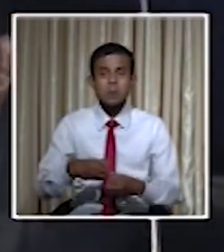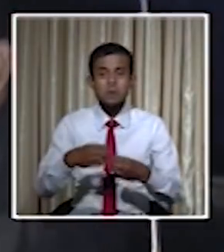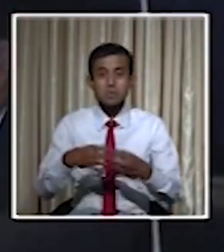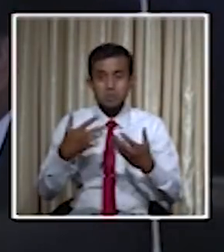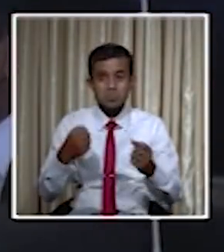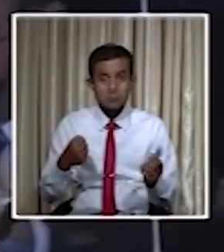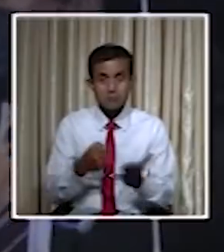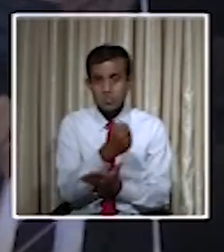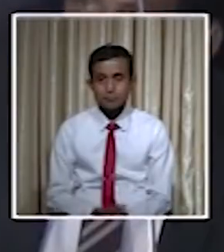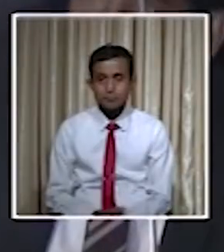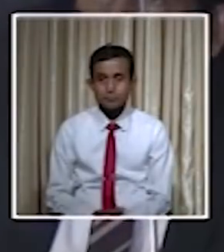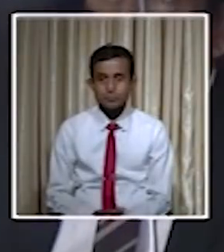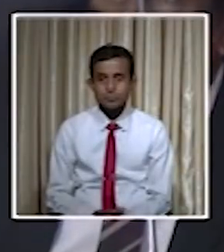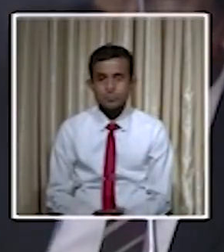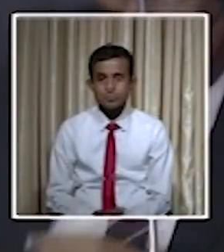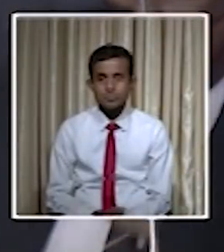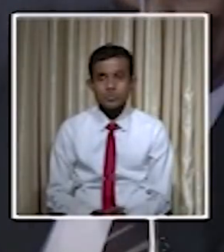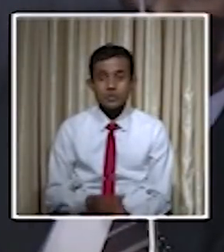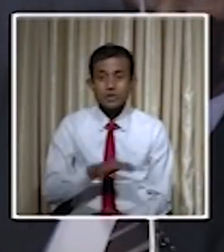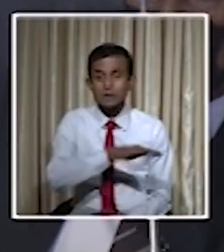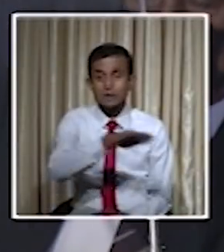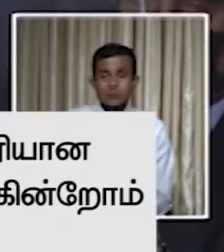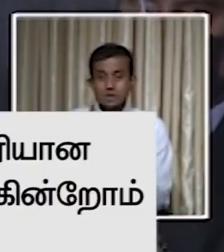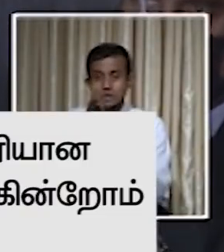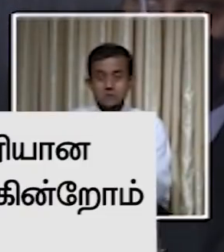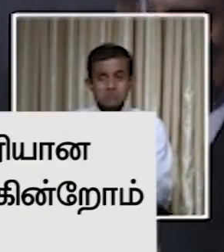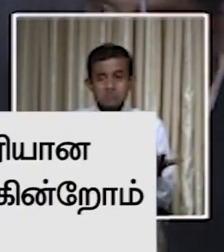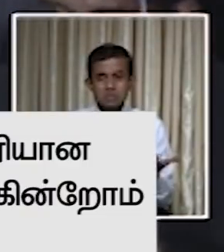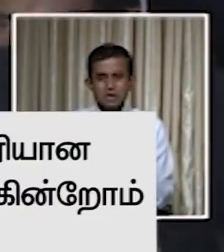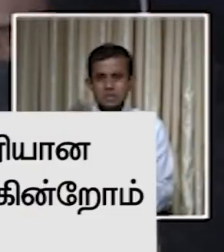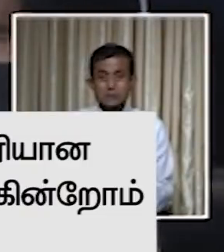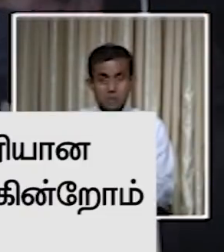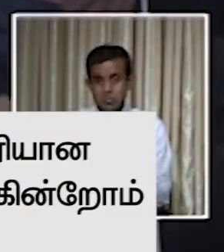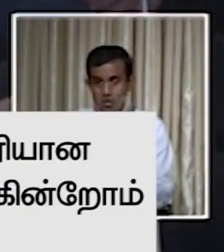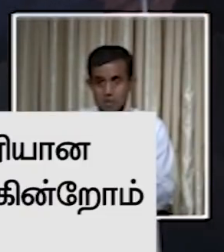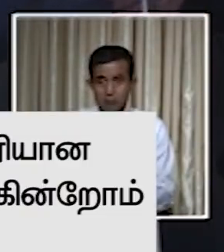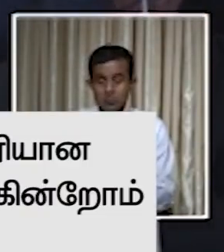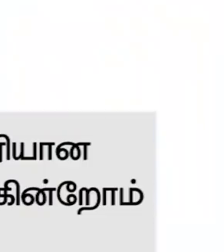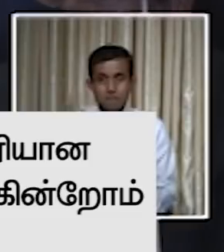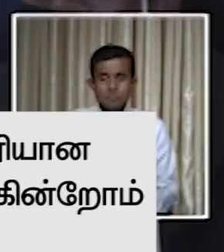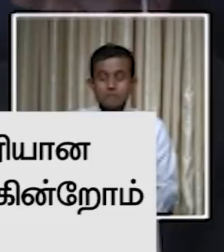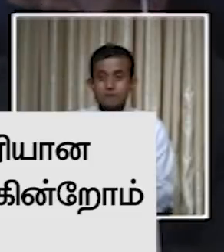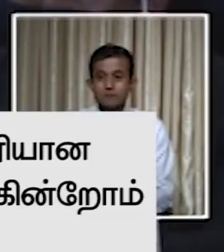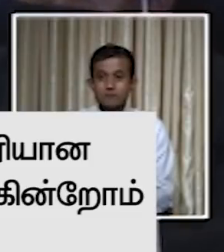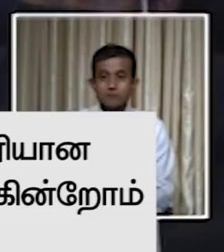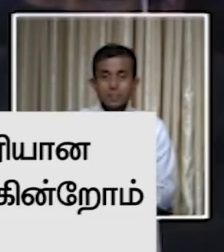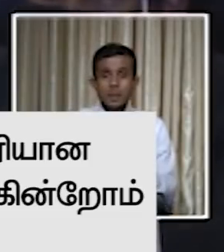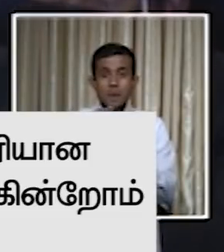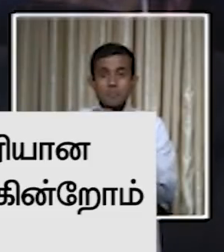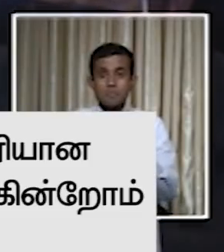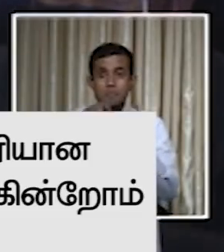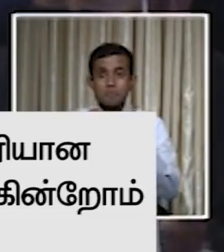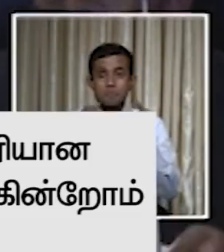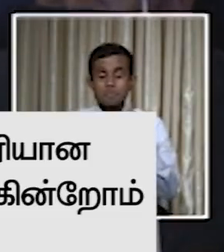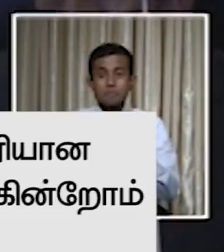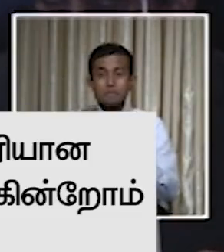எதிர்க்கட்சியினர் இவ்வாறு கருத்து தெரிவித்தனர். தேச சீமா ரஹித அந்தவாதீன்கே பிராஹரேட லக்வ மியகிய பாகிஸ்தானே